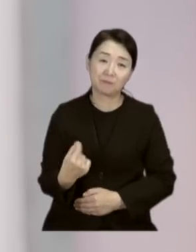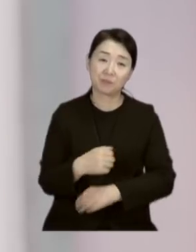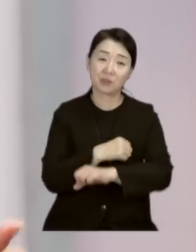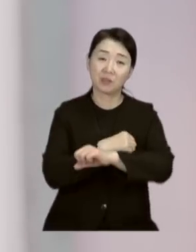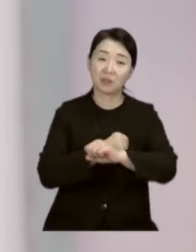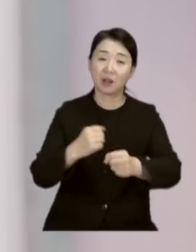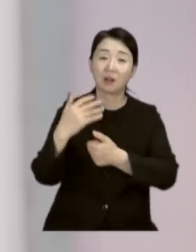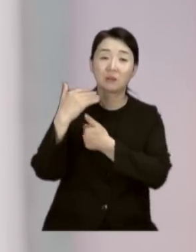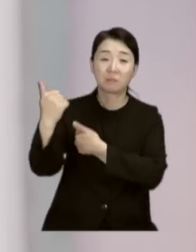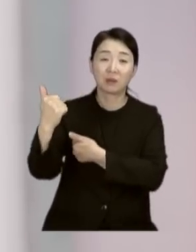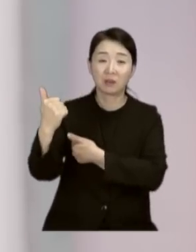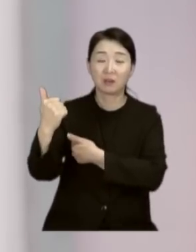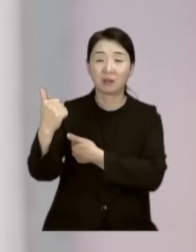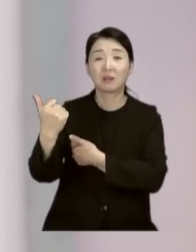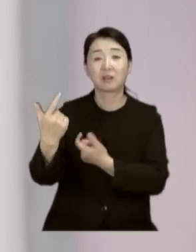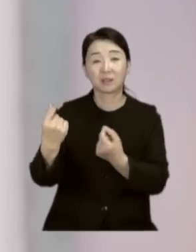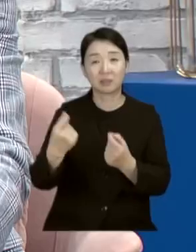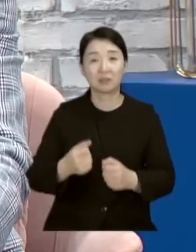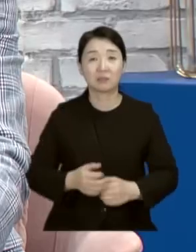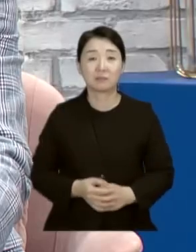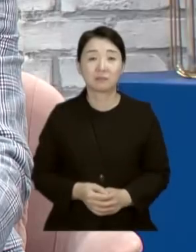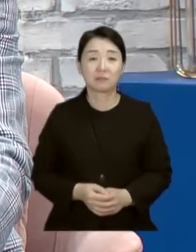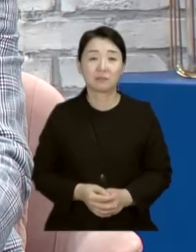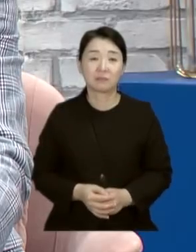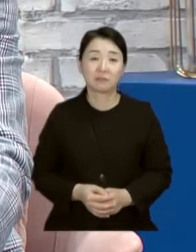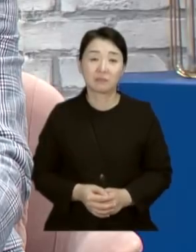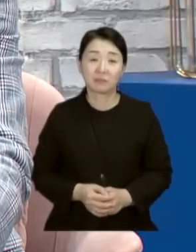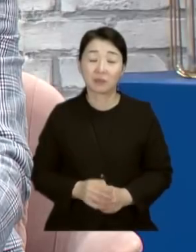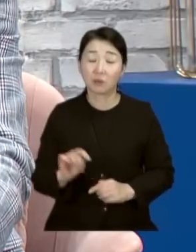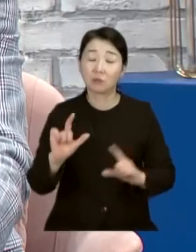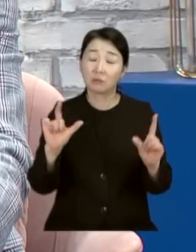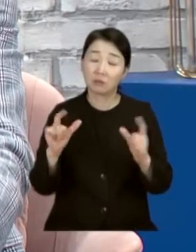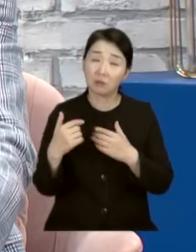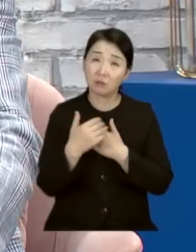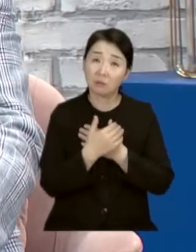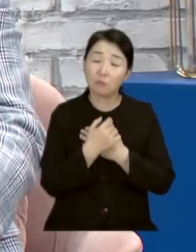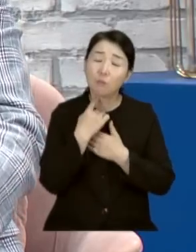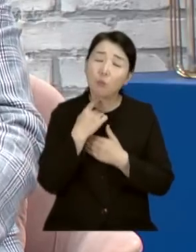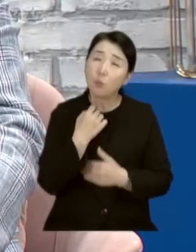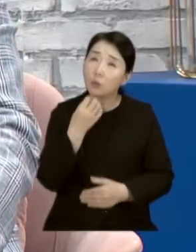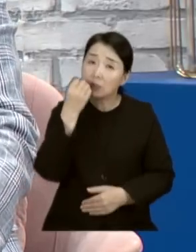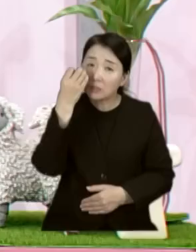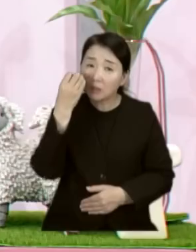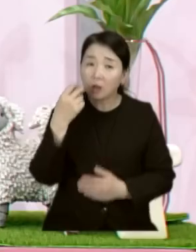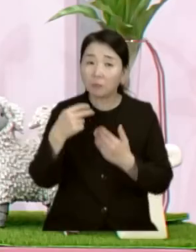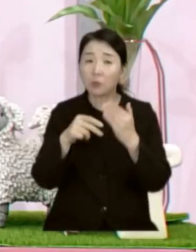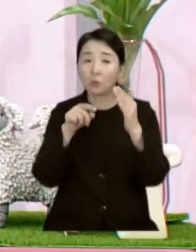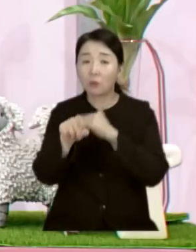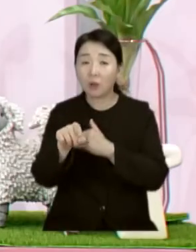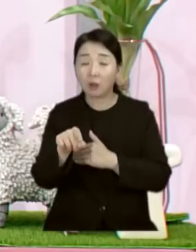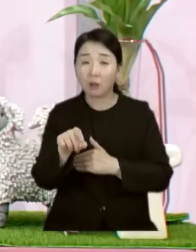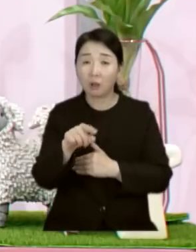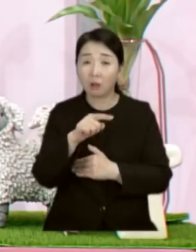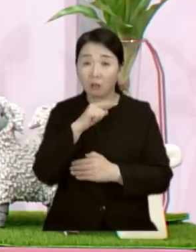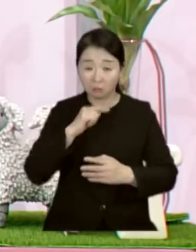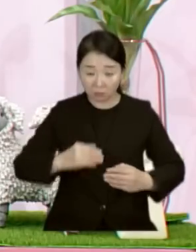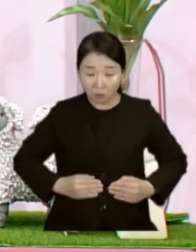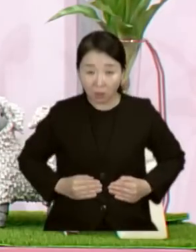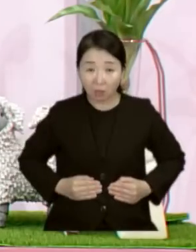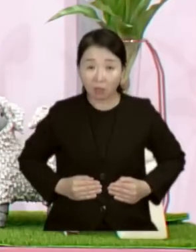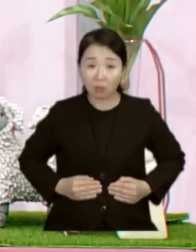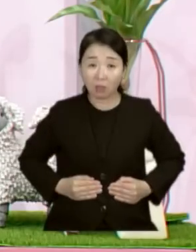광야로 커먼을 외쳐주세요. 네. 어느 날 몸이 이상해서 병원을 갔는데 결핵이라는